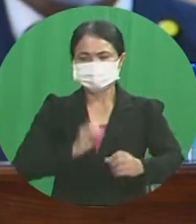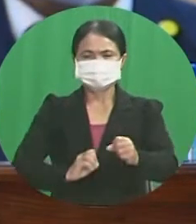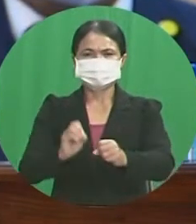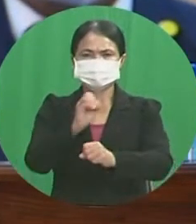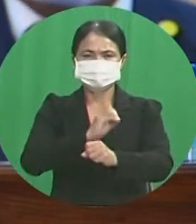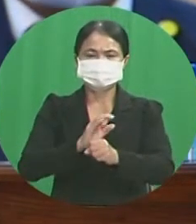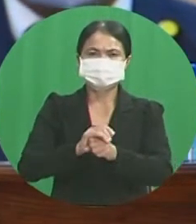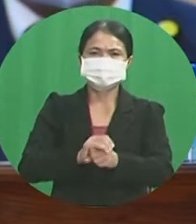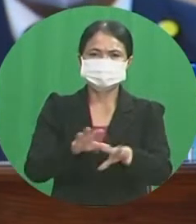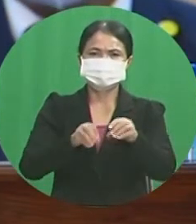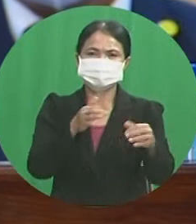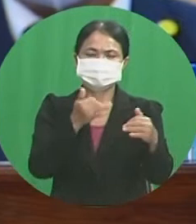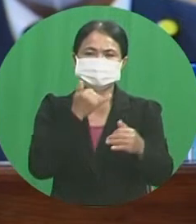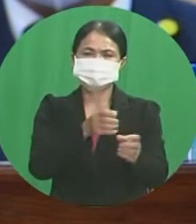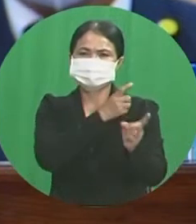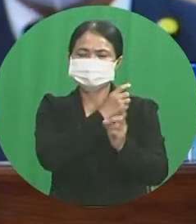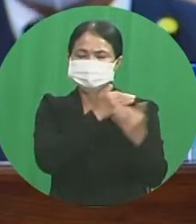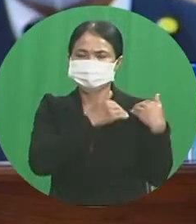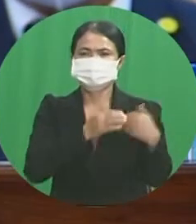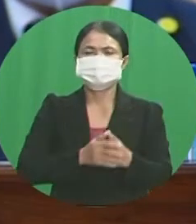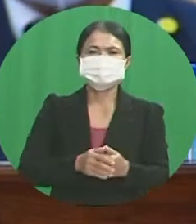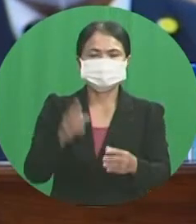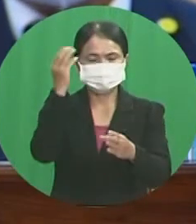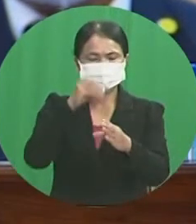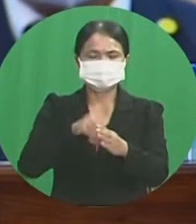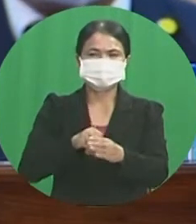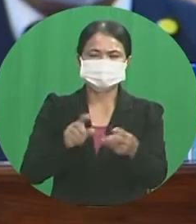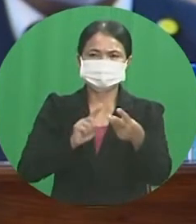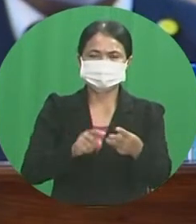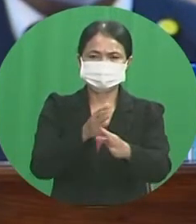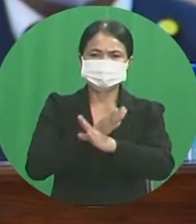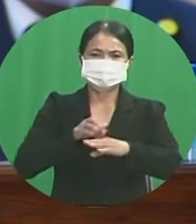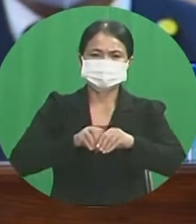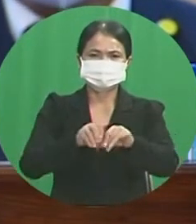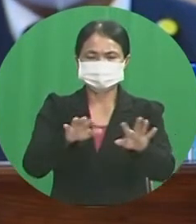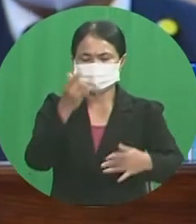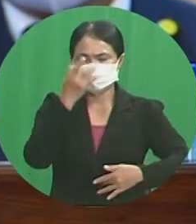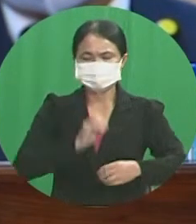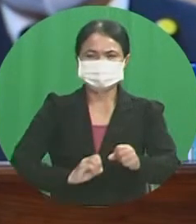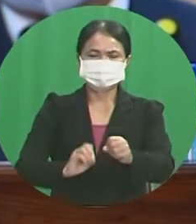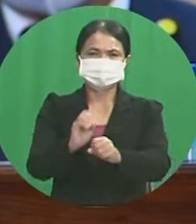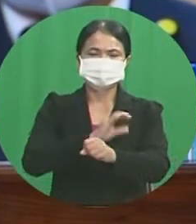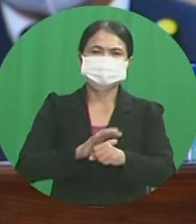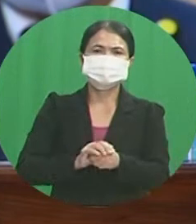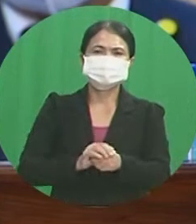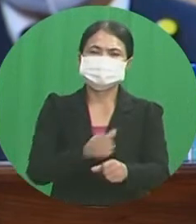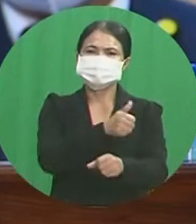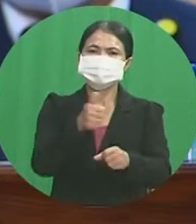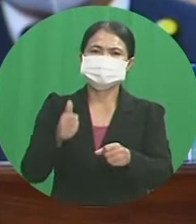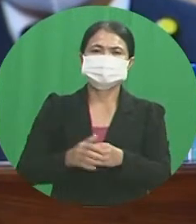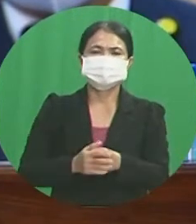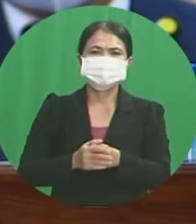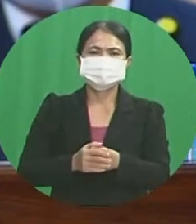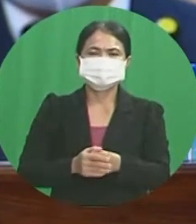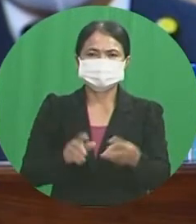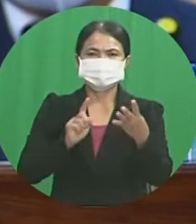ប្រកបដោយការទទួលខុសត្រូវទី3បទពិសោធន៍នៃការទប់ស្កាត់ការរីករាលដាលនៃជំងឺ COVID-19 បានល្អប្រសើរ